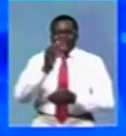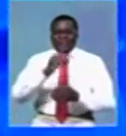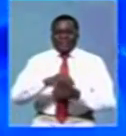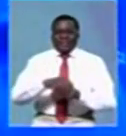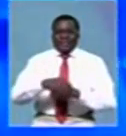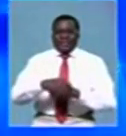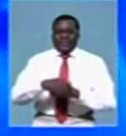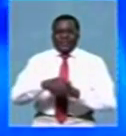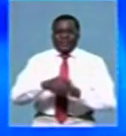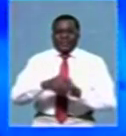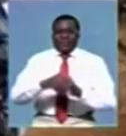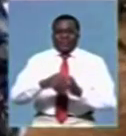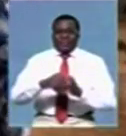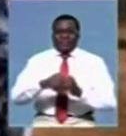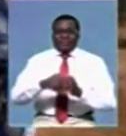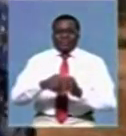Ayosso.